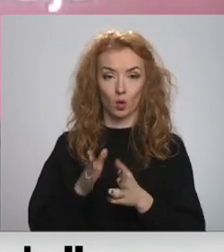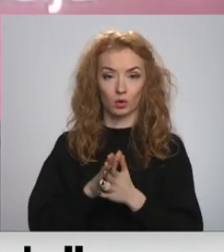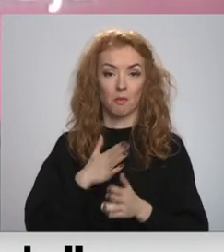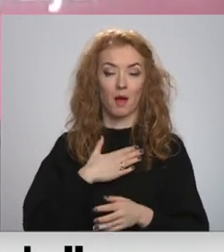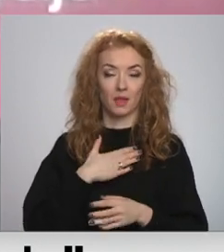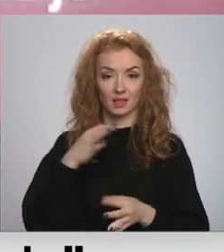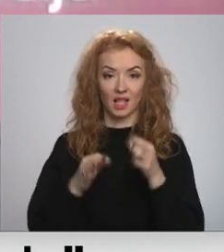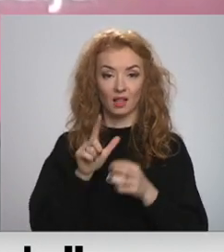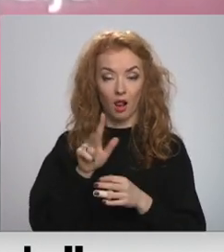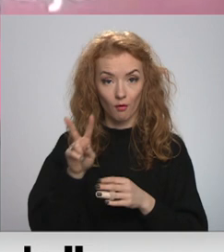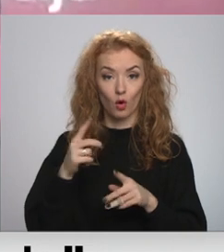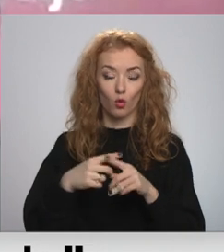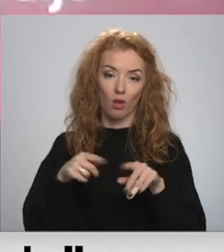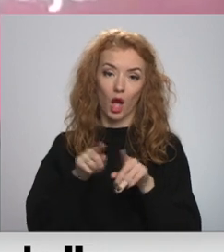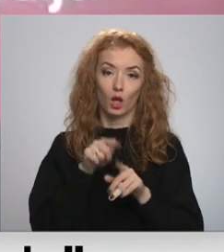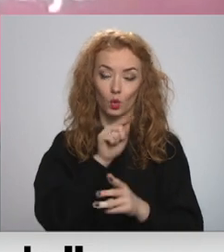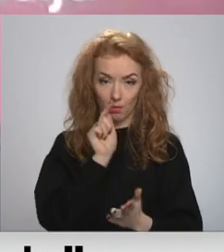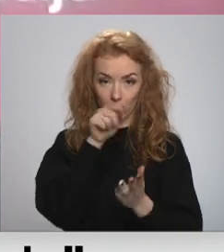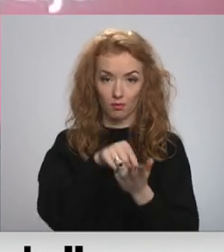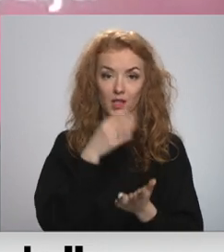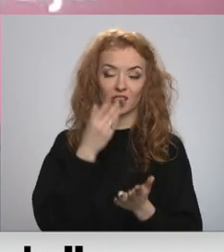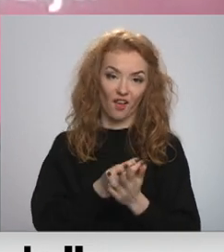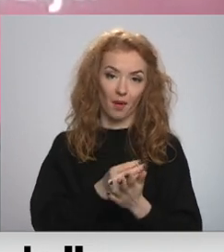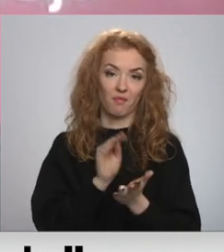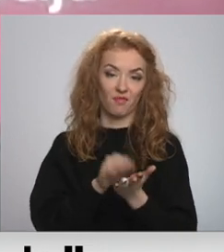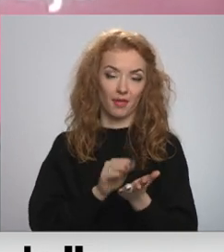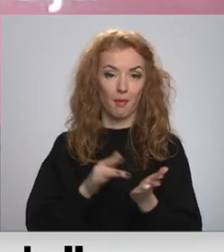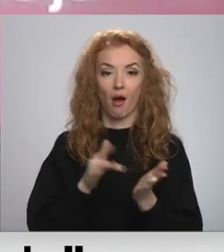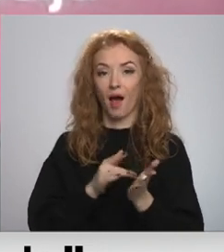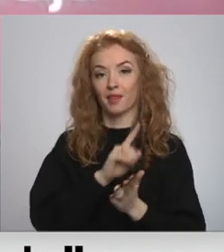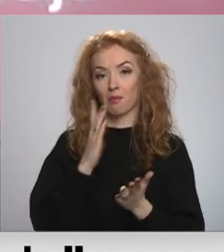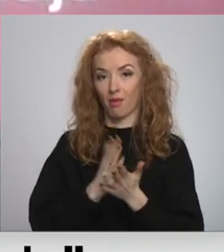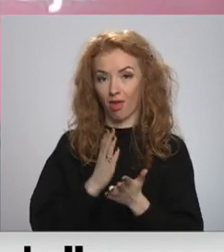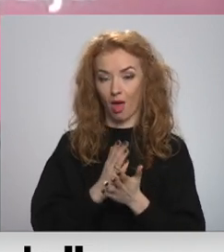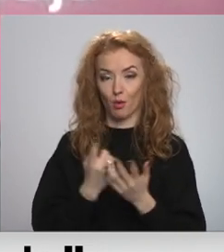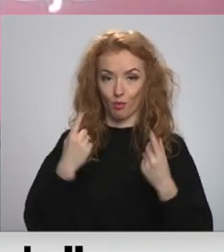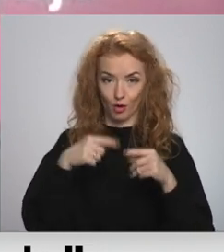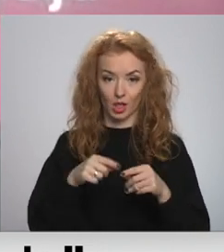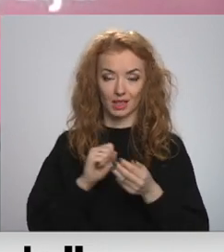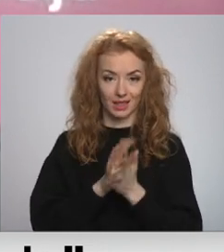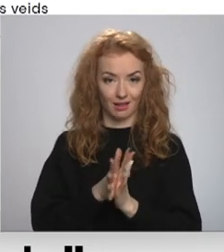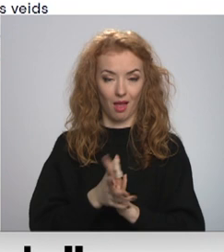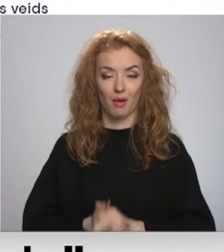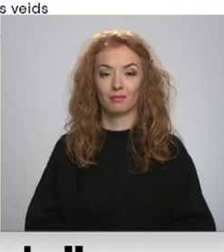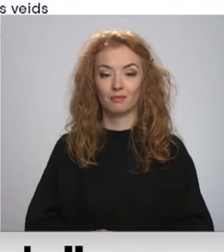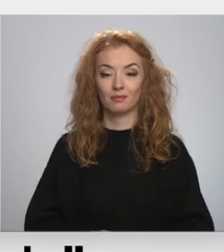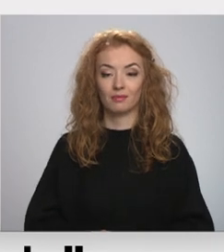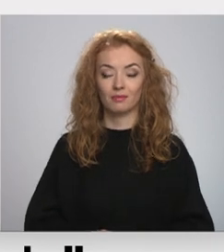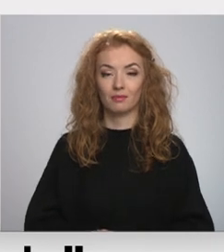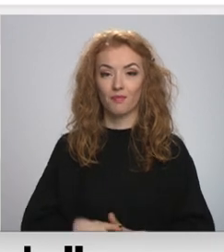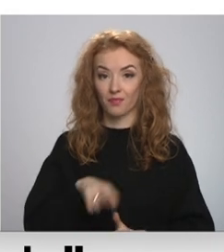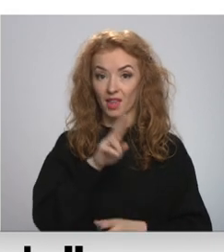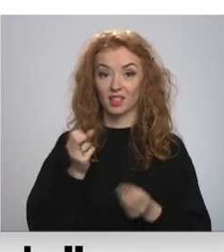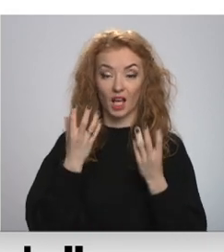LV portālu un arī piekļūt saviem attiecīgi datiem, kādi tie ir pieejami šobrīd sistēmā.